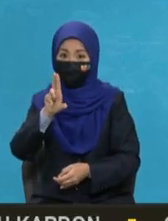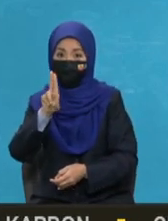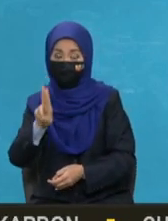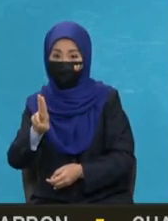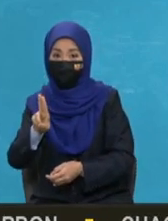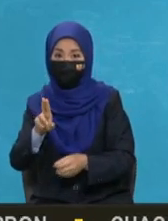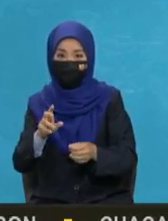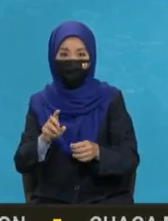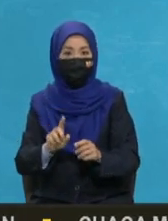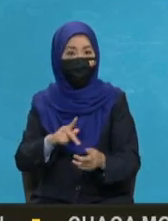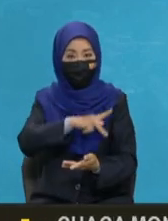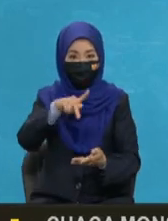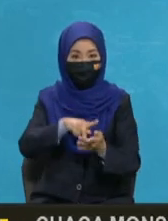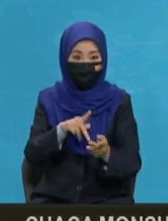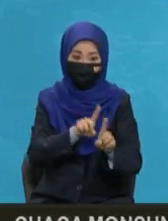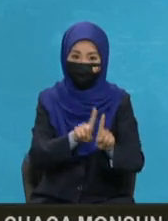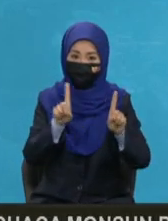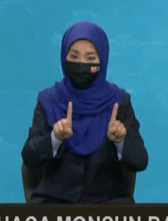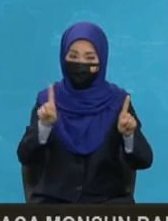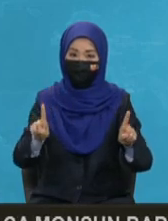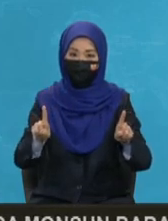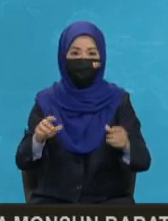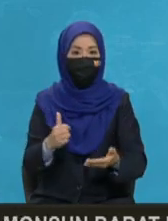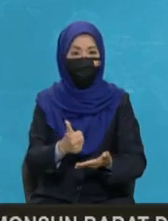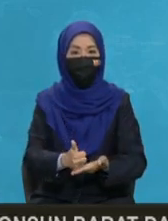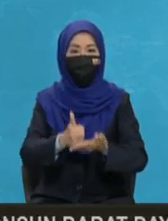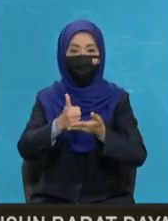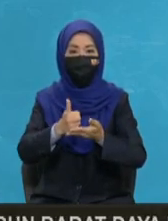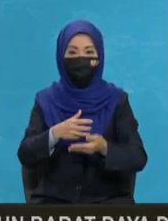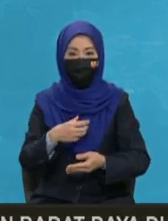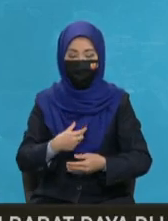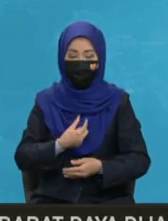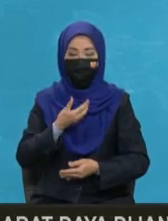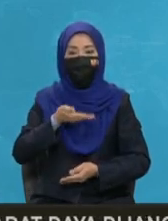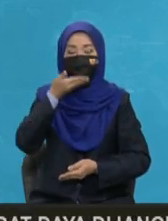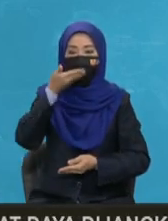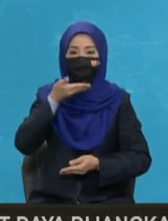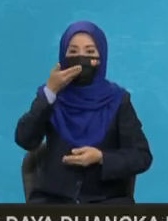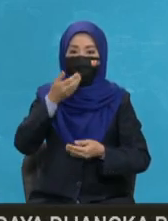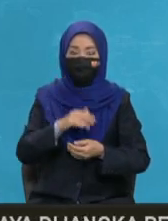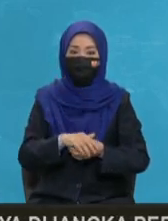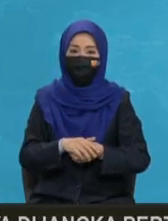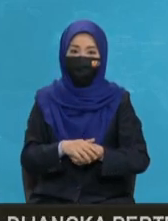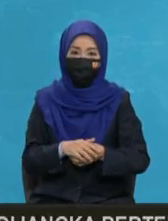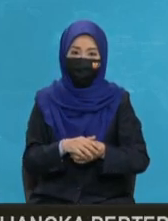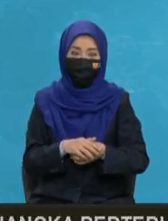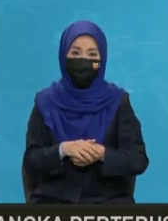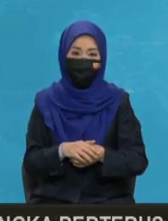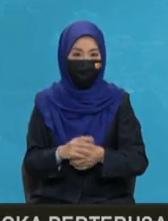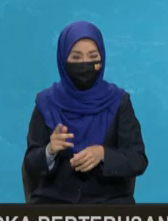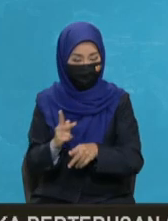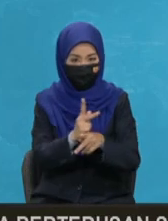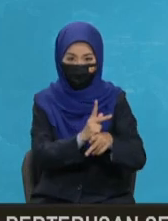pusat pengasingan kebangsaan karena memerlukan bantuan mesin pernapasan sehubungan dengan ini lebih